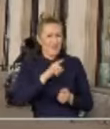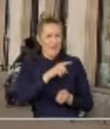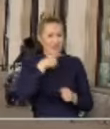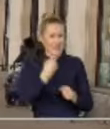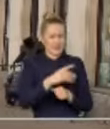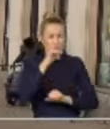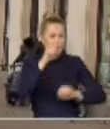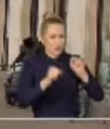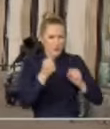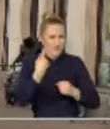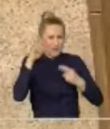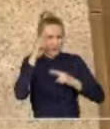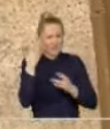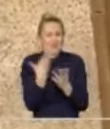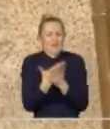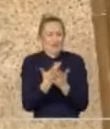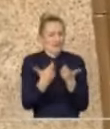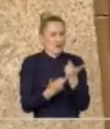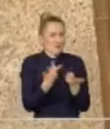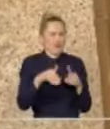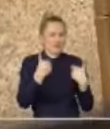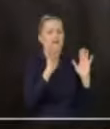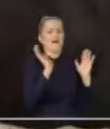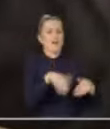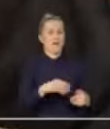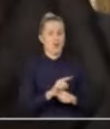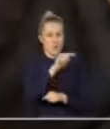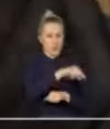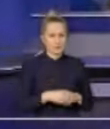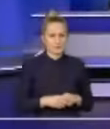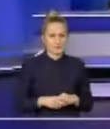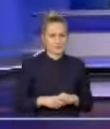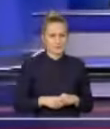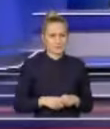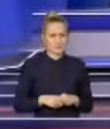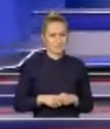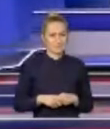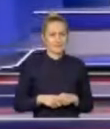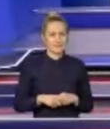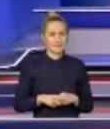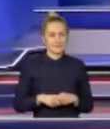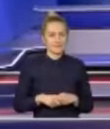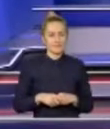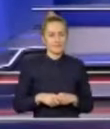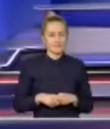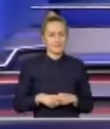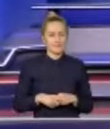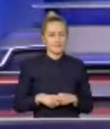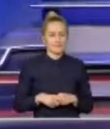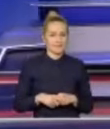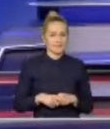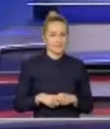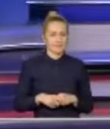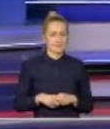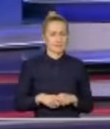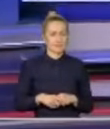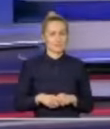niezrozumiałe. Maciej Sawicki, Wiadomości.